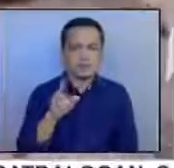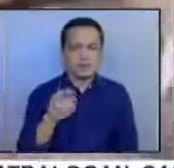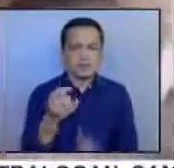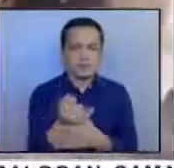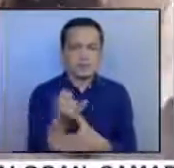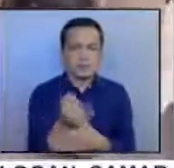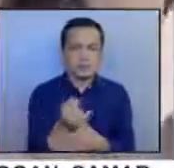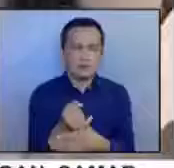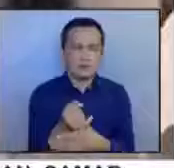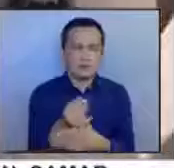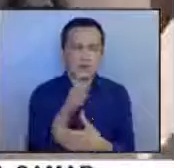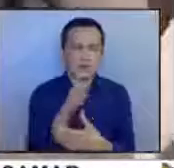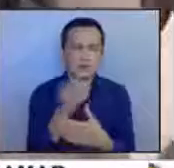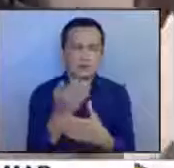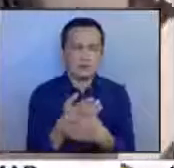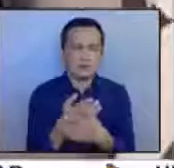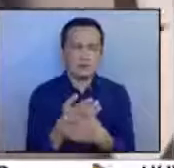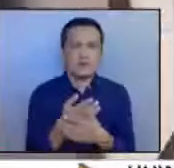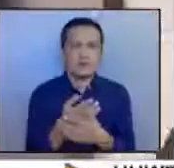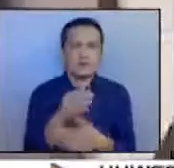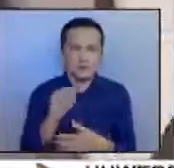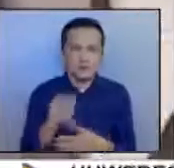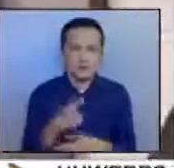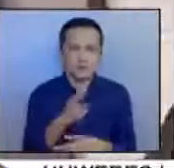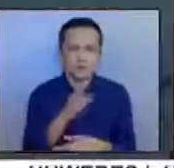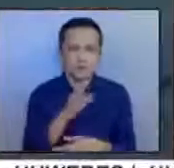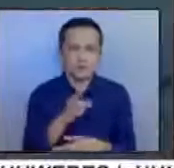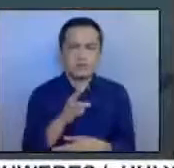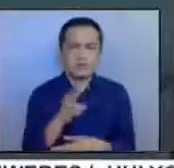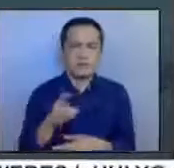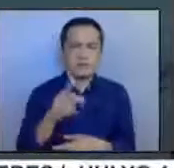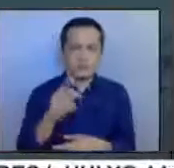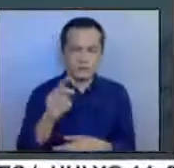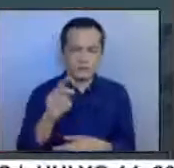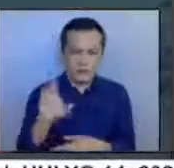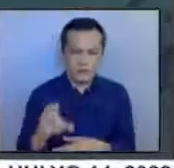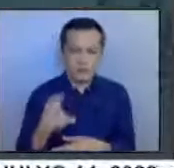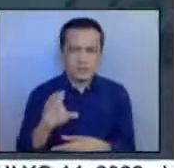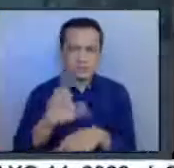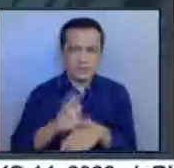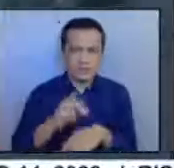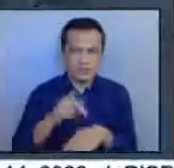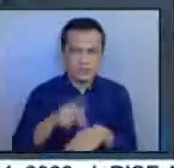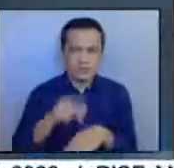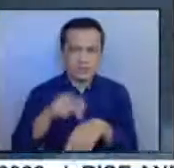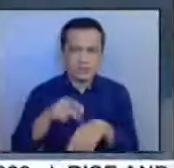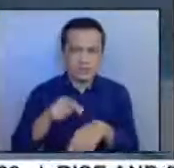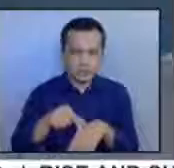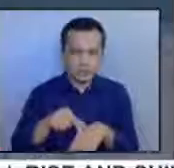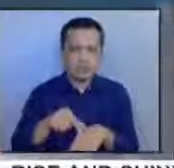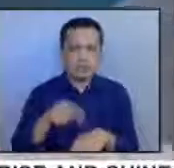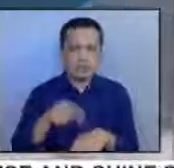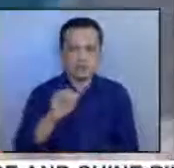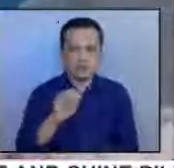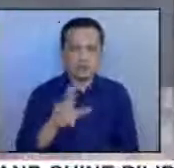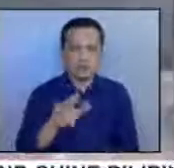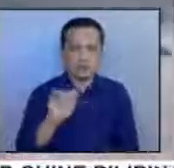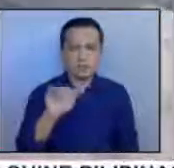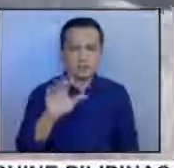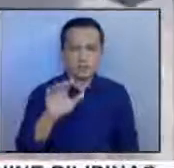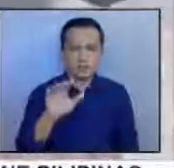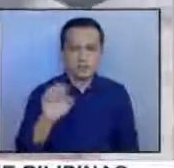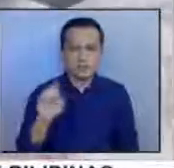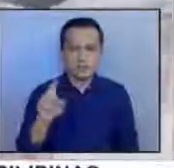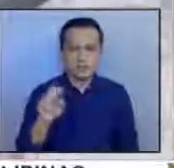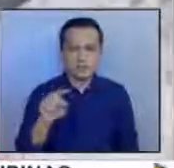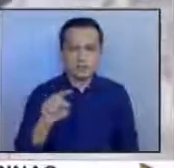Maynila, Pasay, Parañaque, Las Piñas at Makati. Magsisimula sa July 15, araw ng Biyernes, 11 a.m.